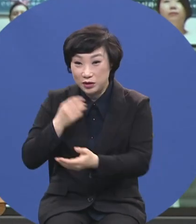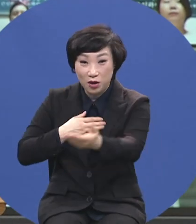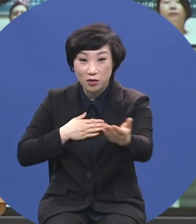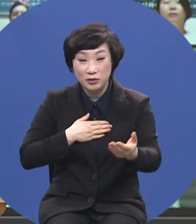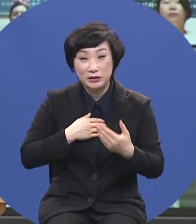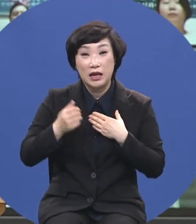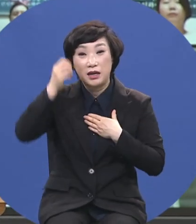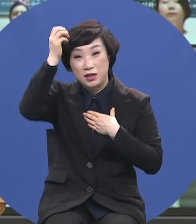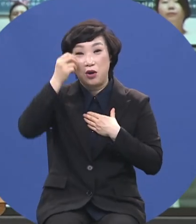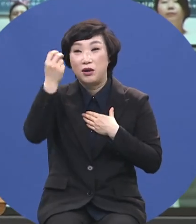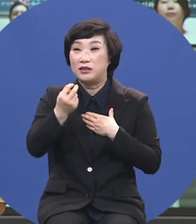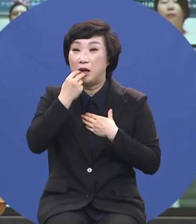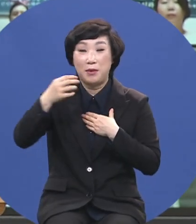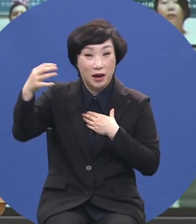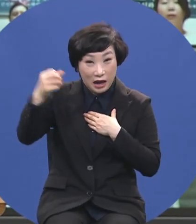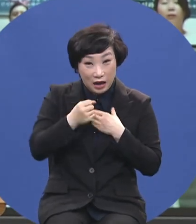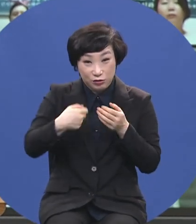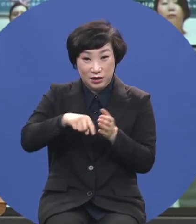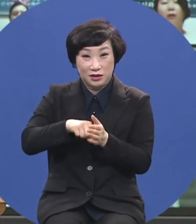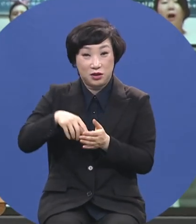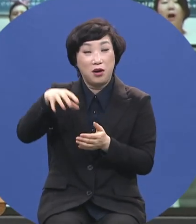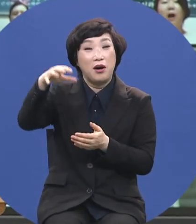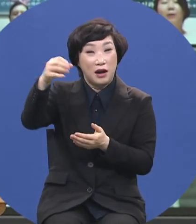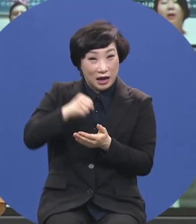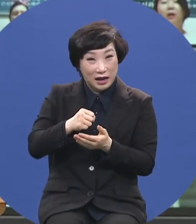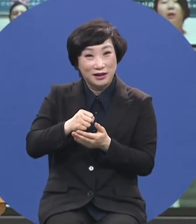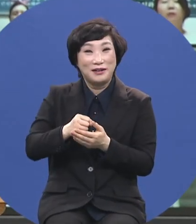영혼의 생명이 임하도록 받아들이라.